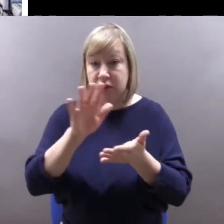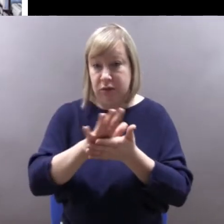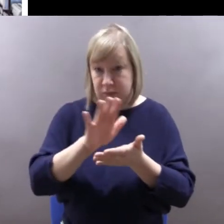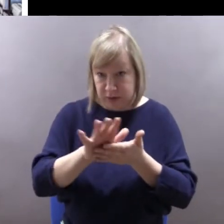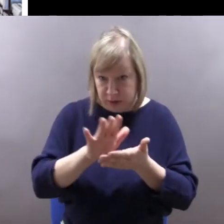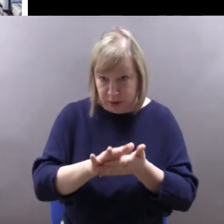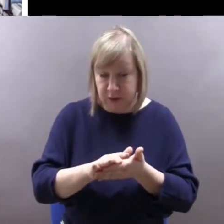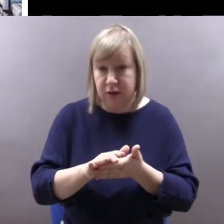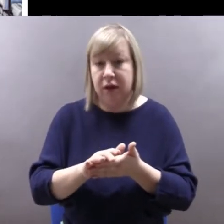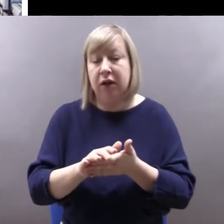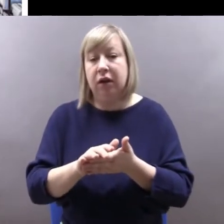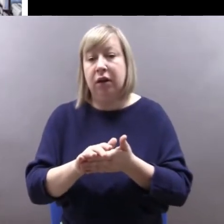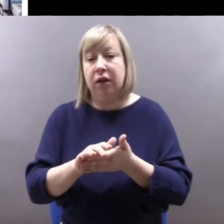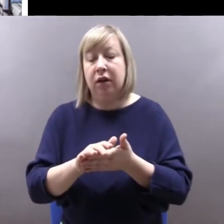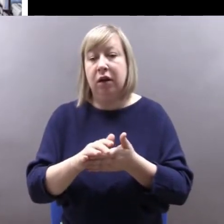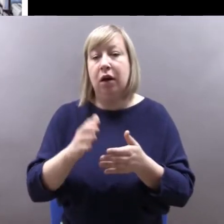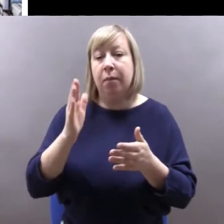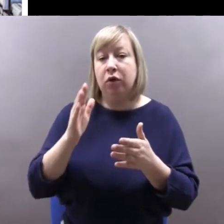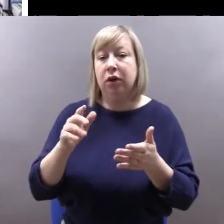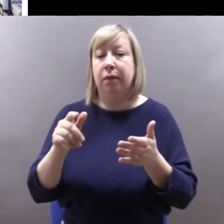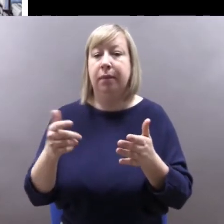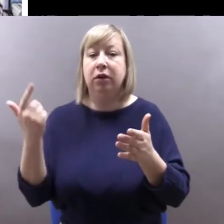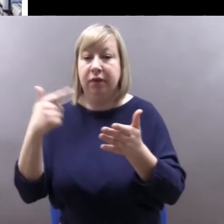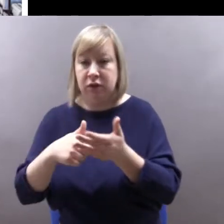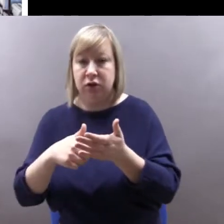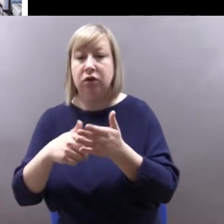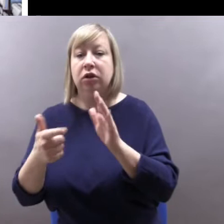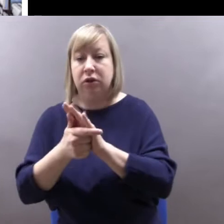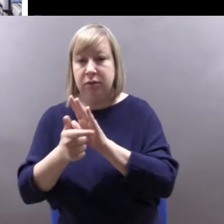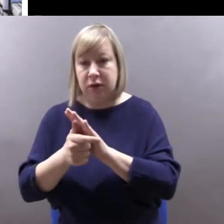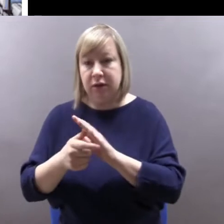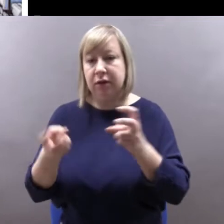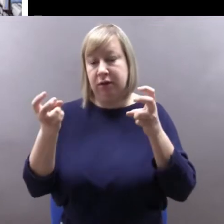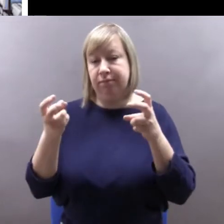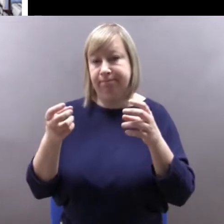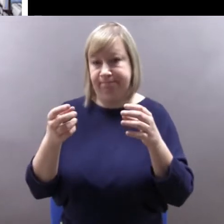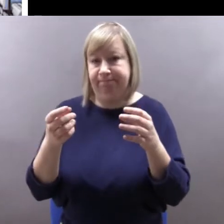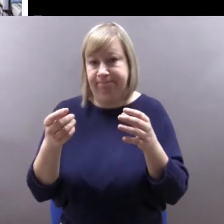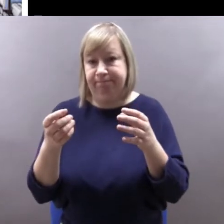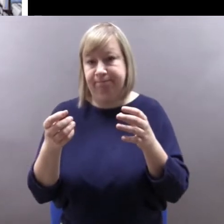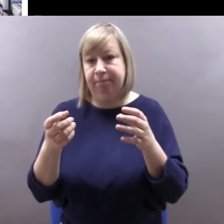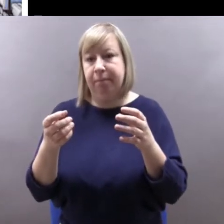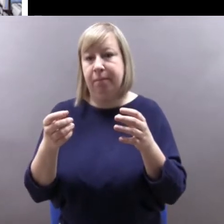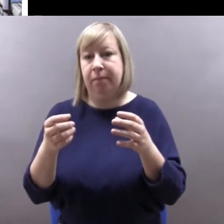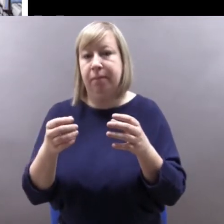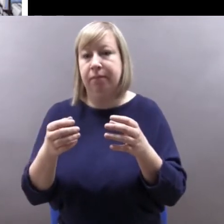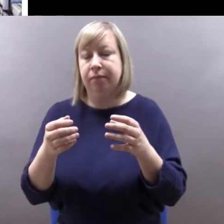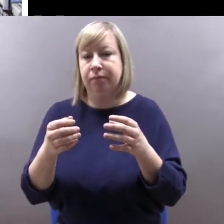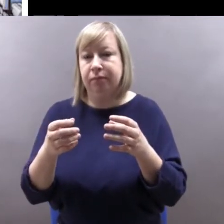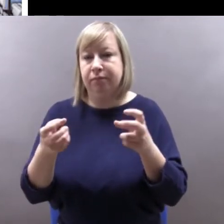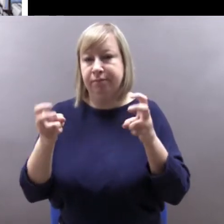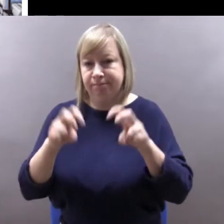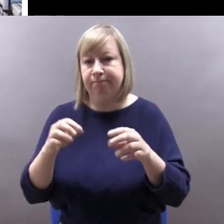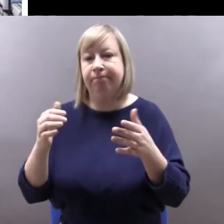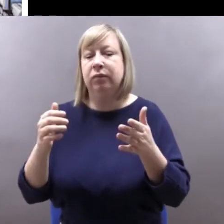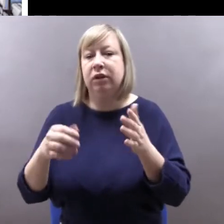faktycznie było to coś, co mocno zmieniało taką świadomość też wszystkich naszych gości